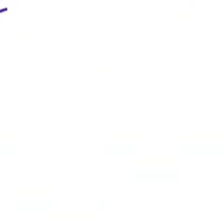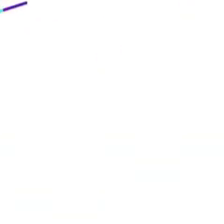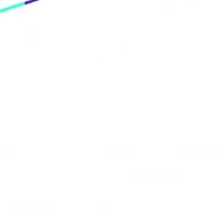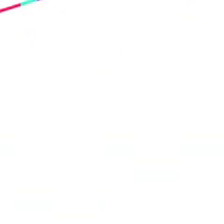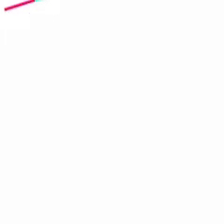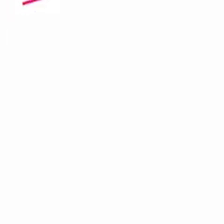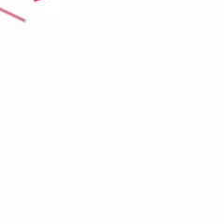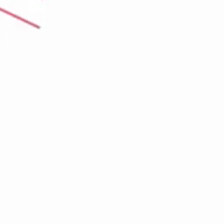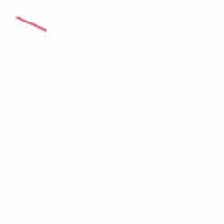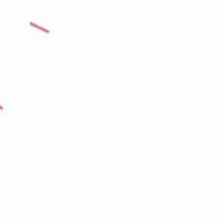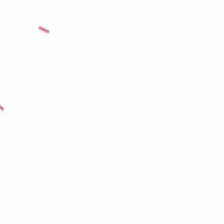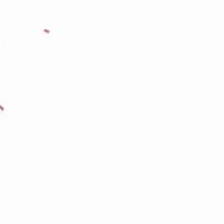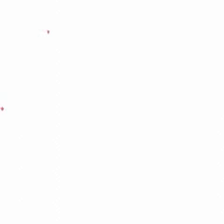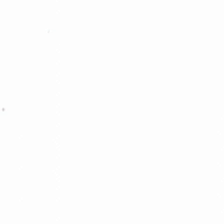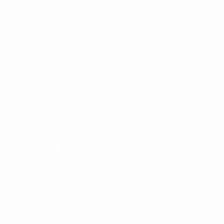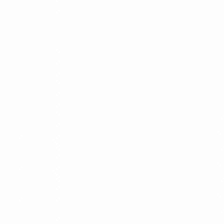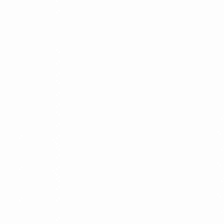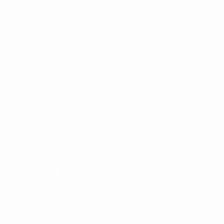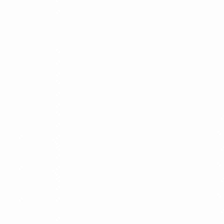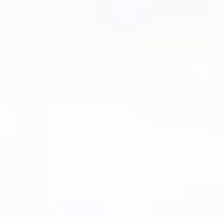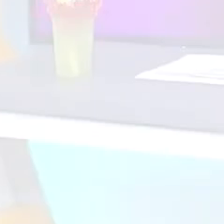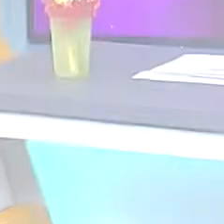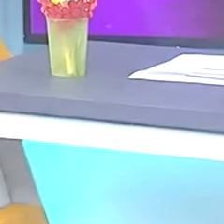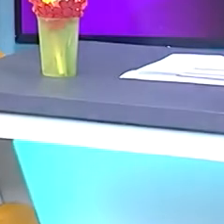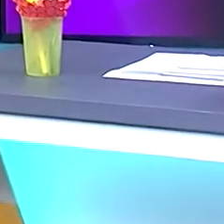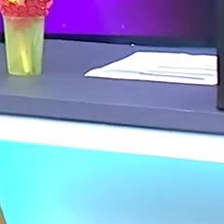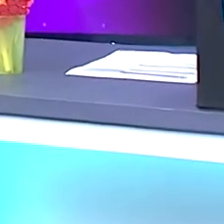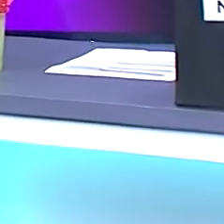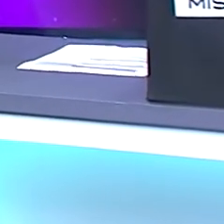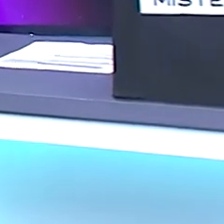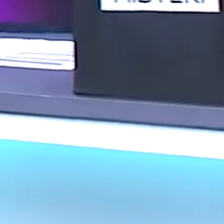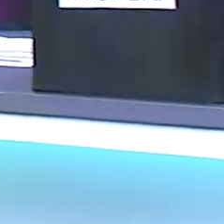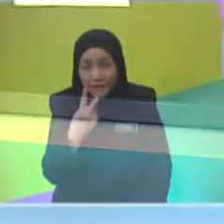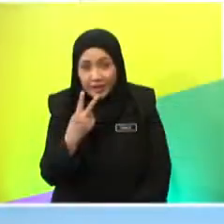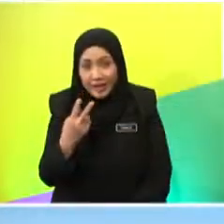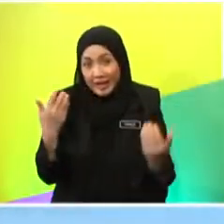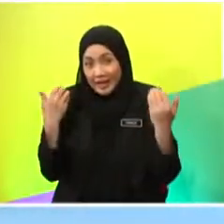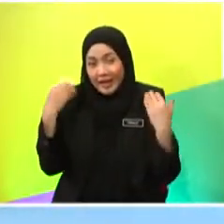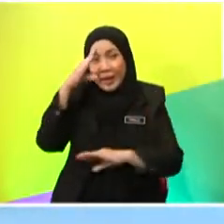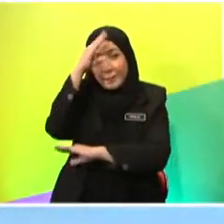Sidik TV key Hai wow uh